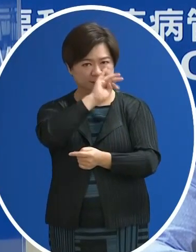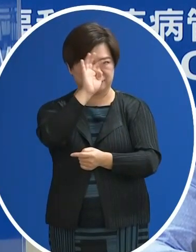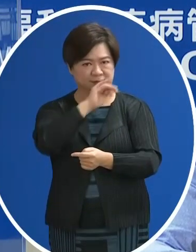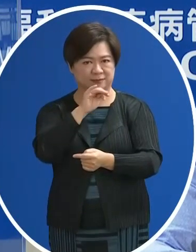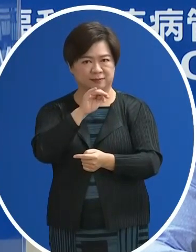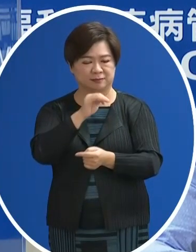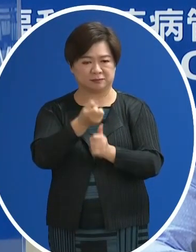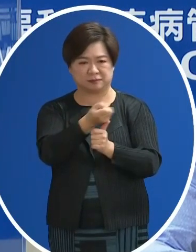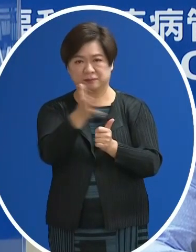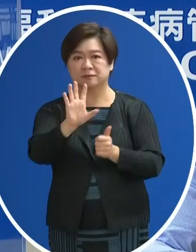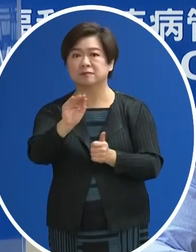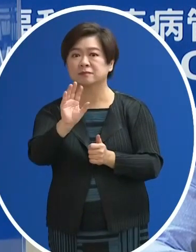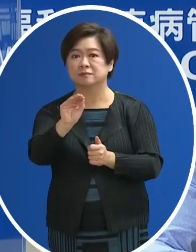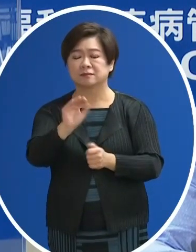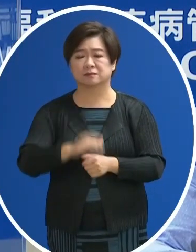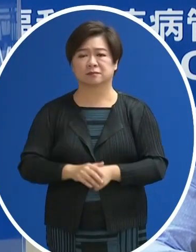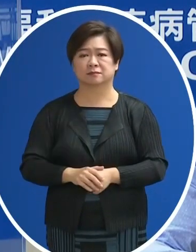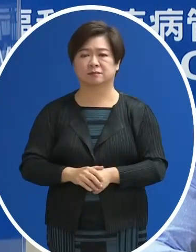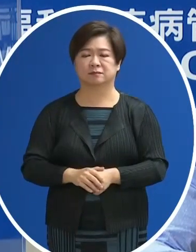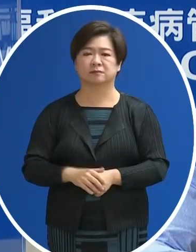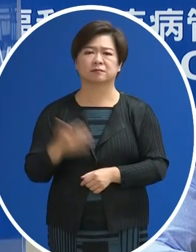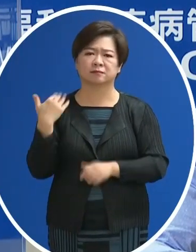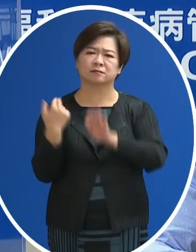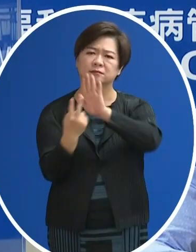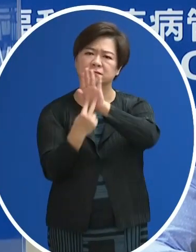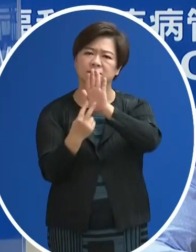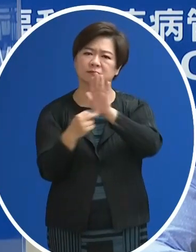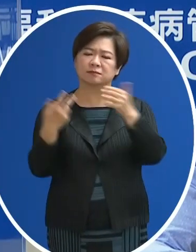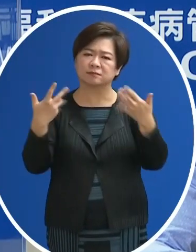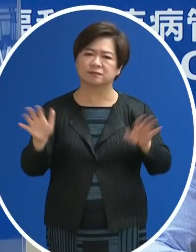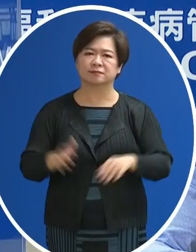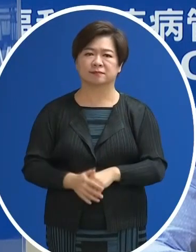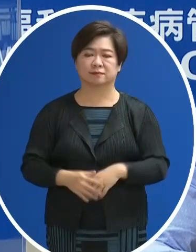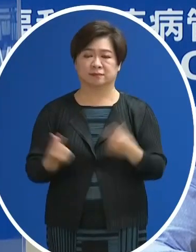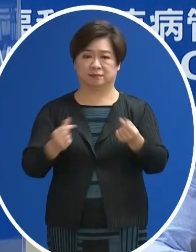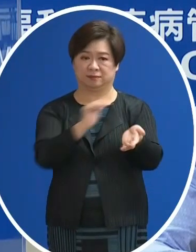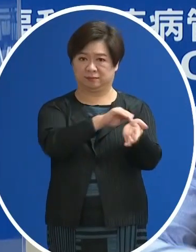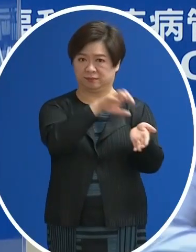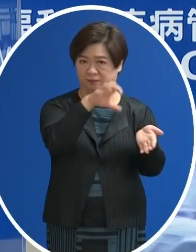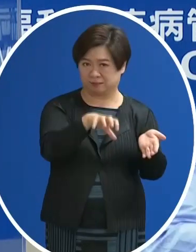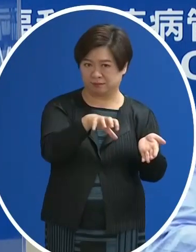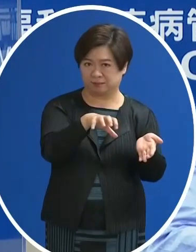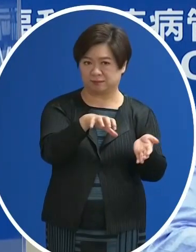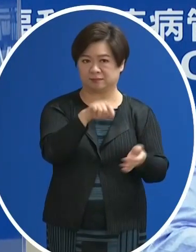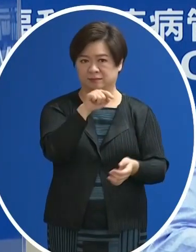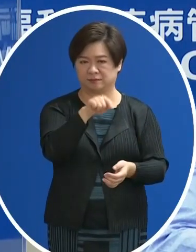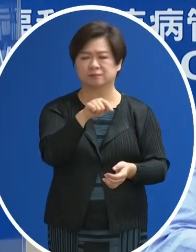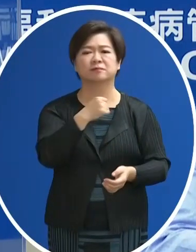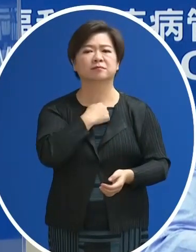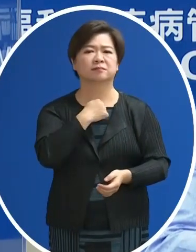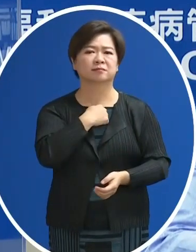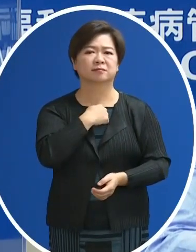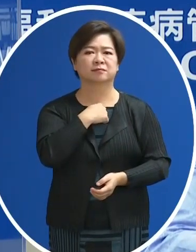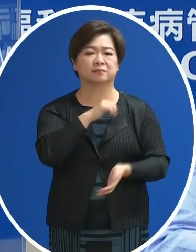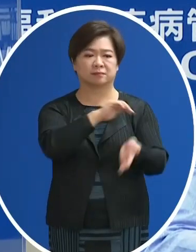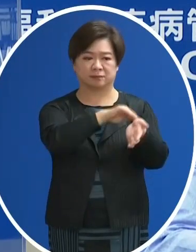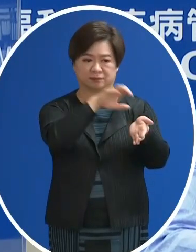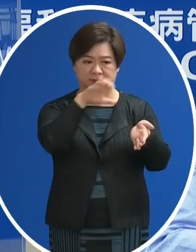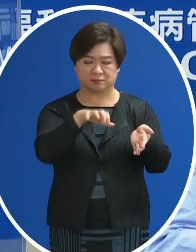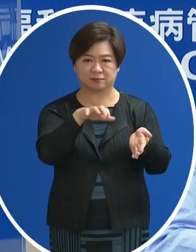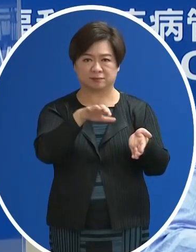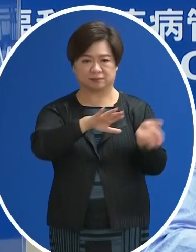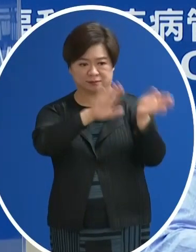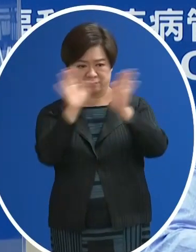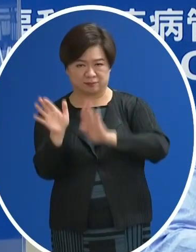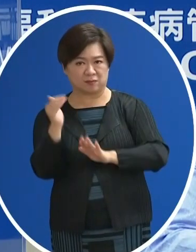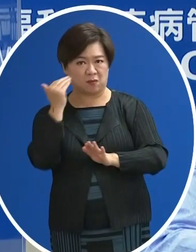规模，就好像我们常常在解释像在医院大家可能会比较了解在医院有一个